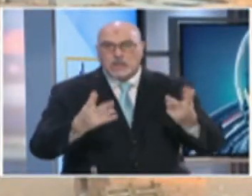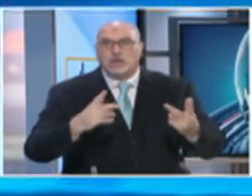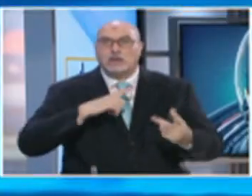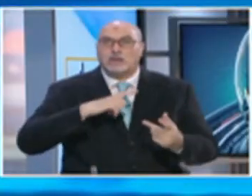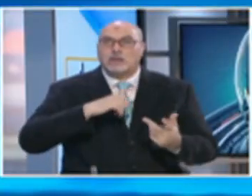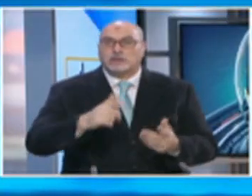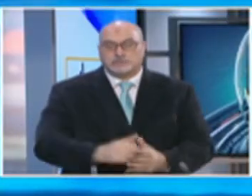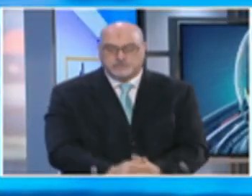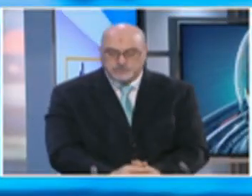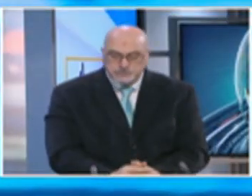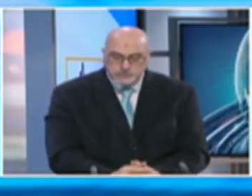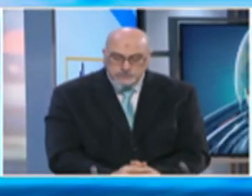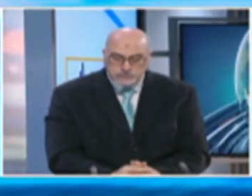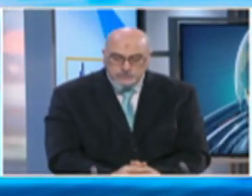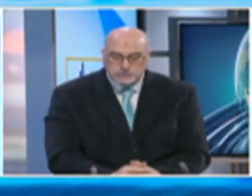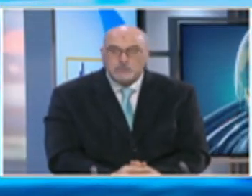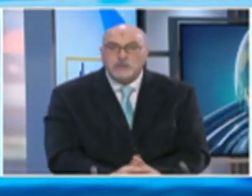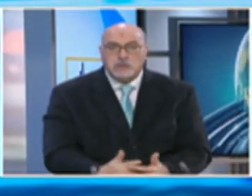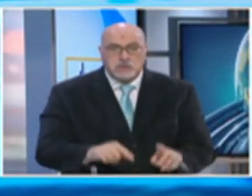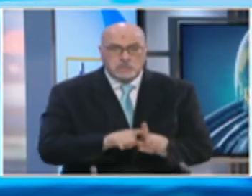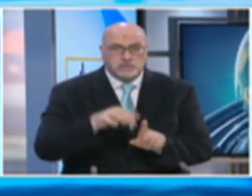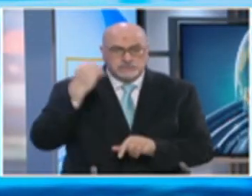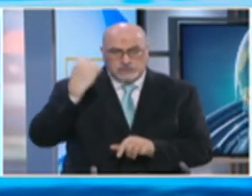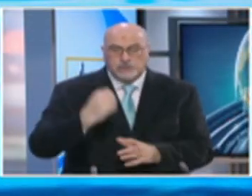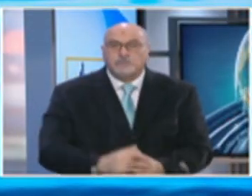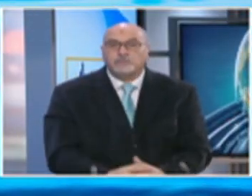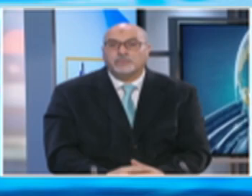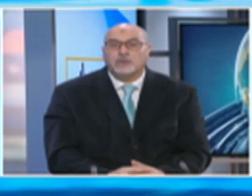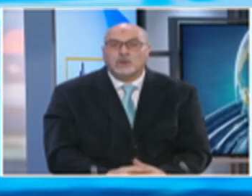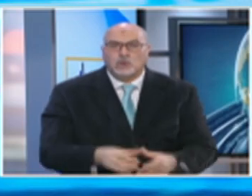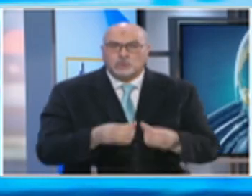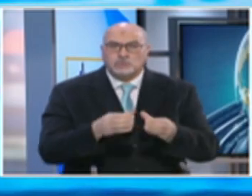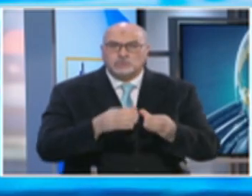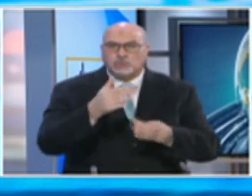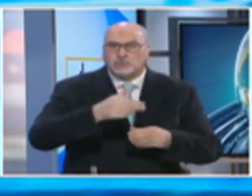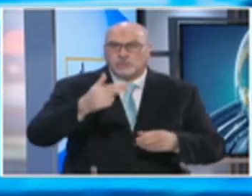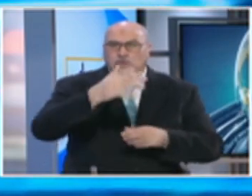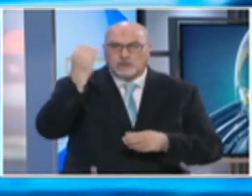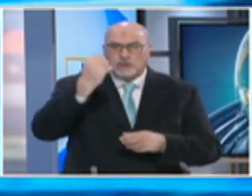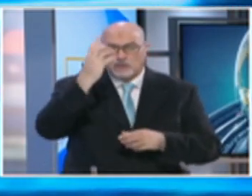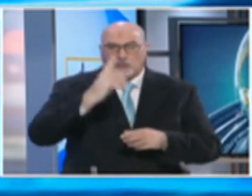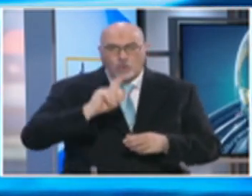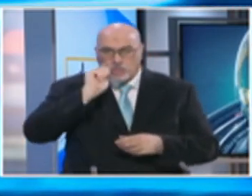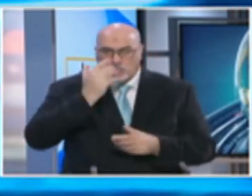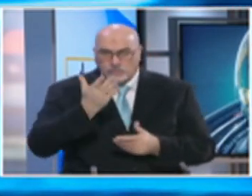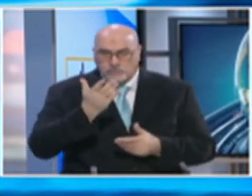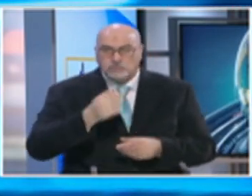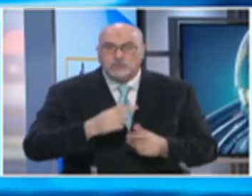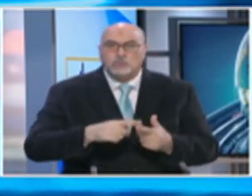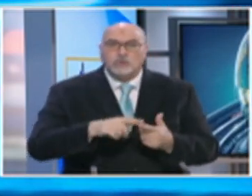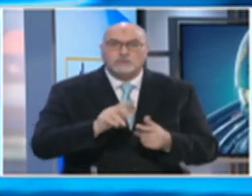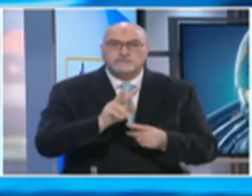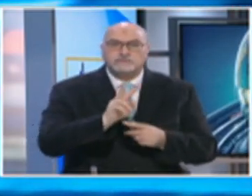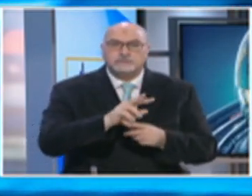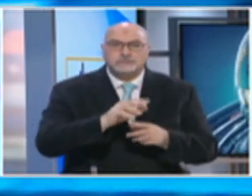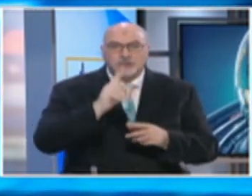الصحراوية. في الشأن الصحراوي دائما نددت اللجنة الوطنية الصحراوية لحقوق الإنسان بزيارة